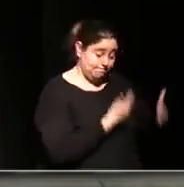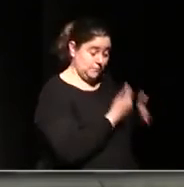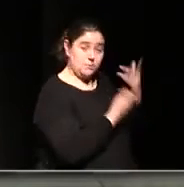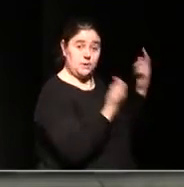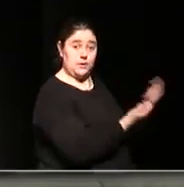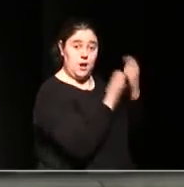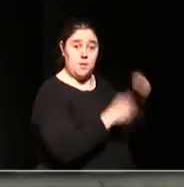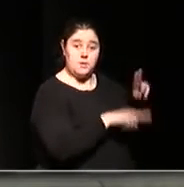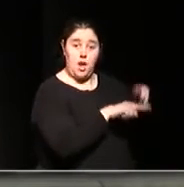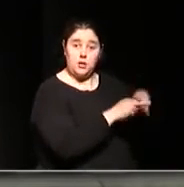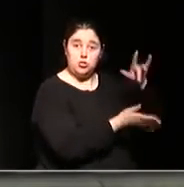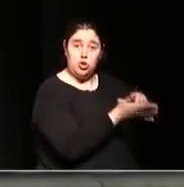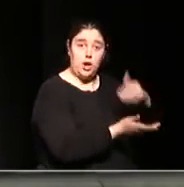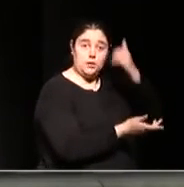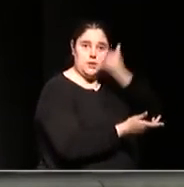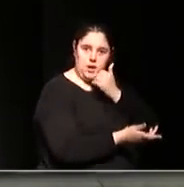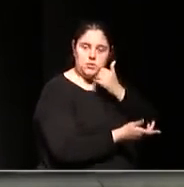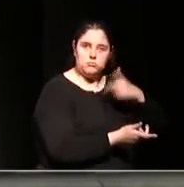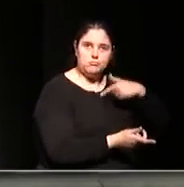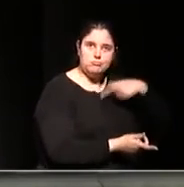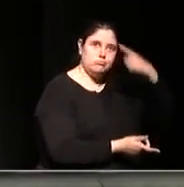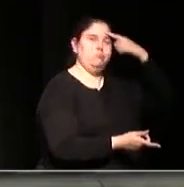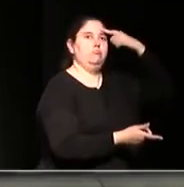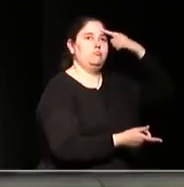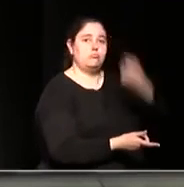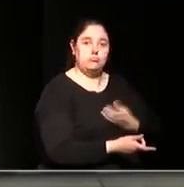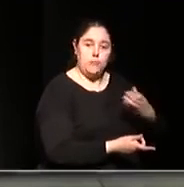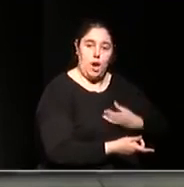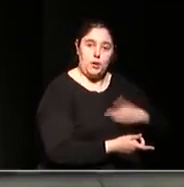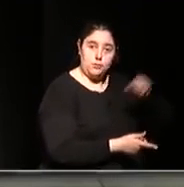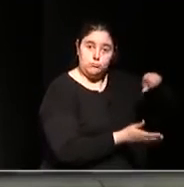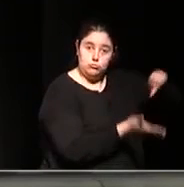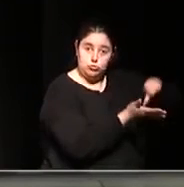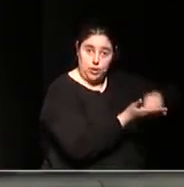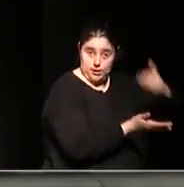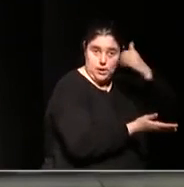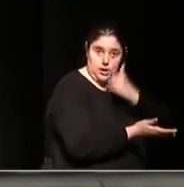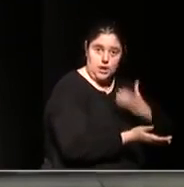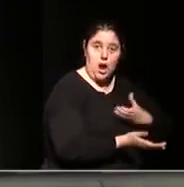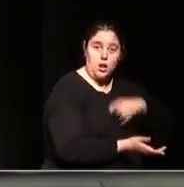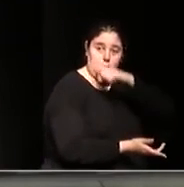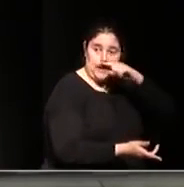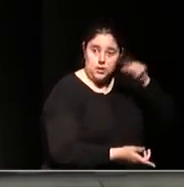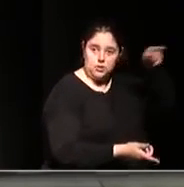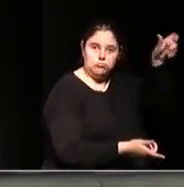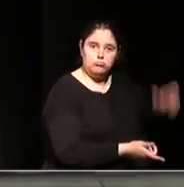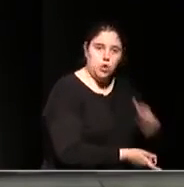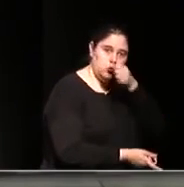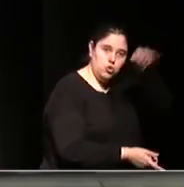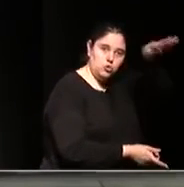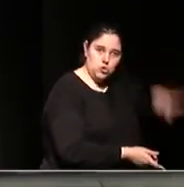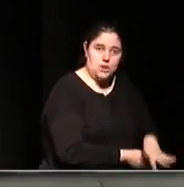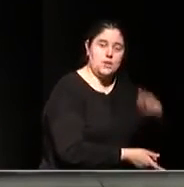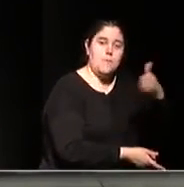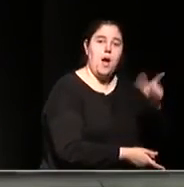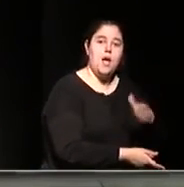acte a Terrassa, recordava que l'alcalde d'aquella ciutat, Terrassa, alcalde socialista, en Jordi